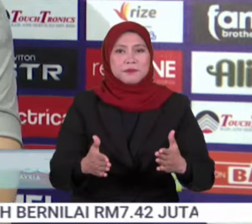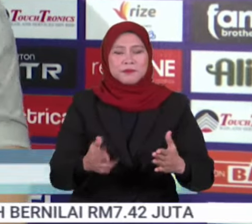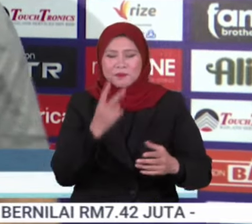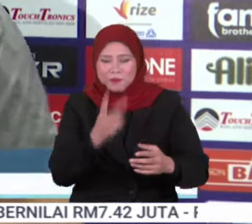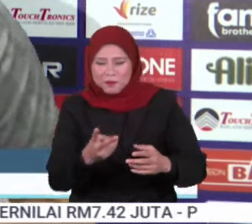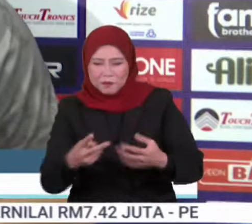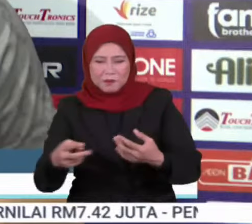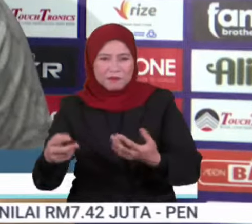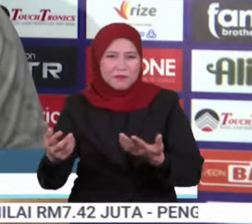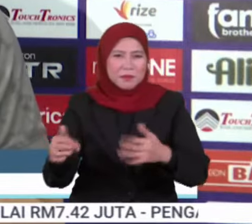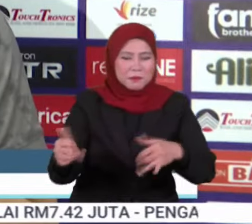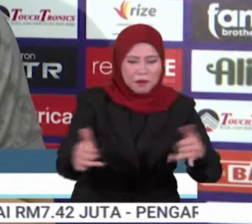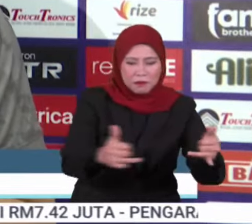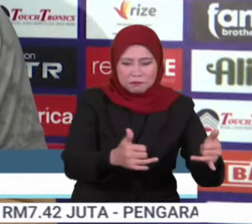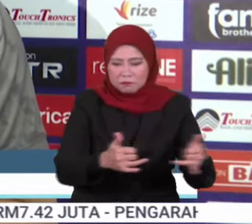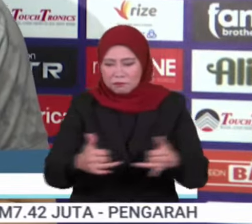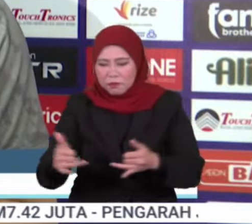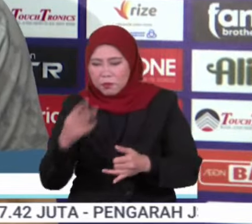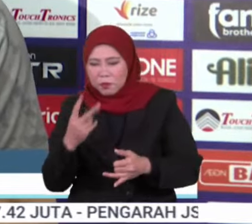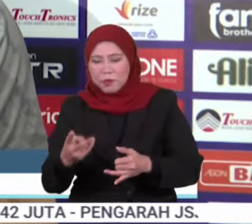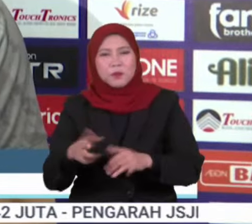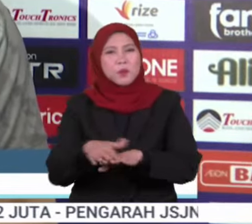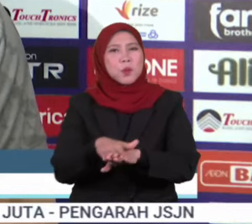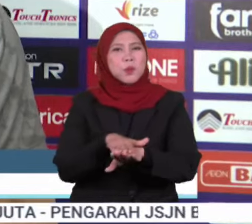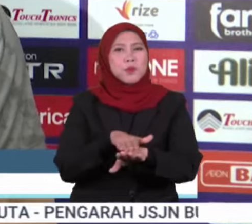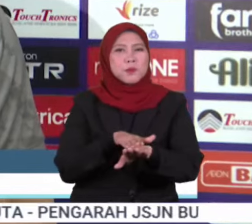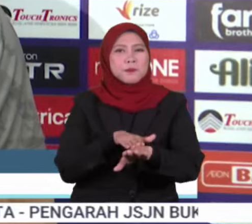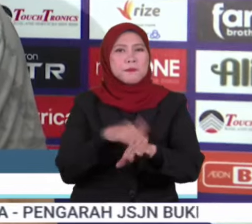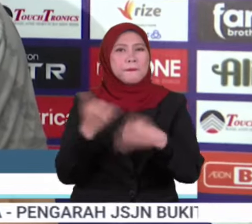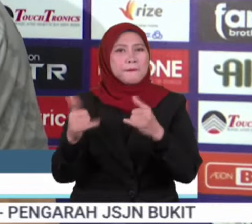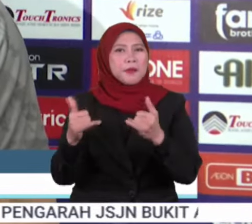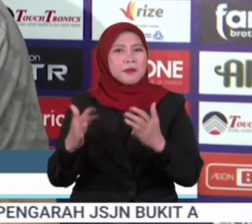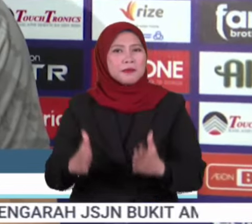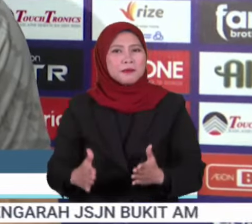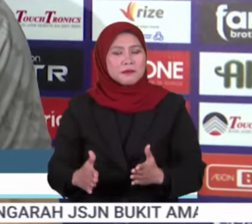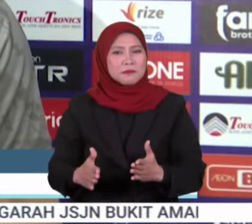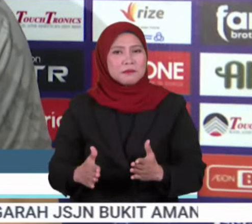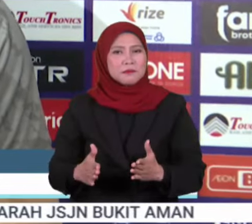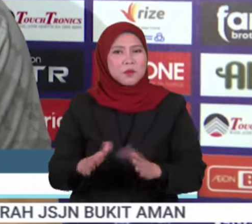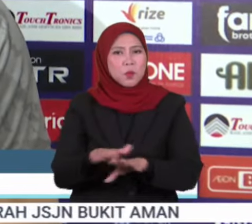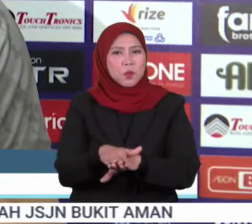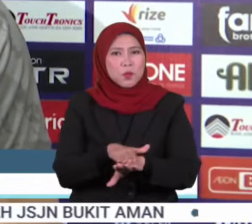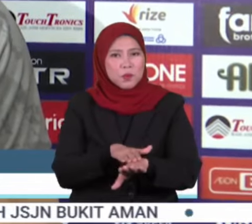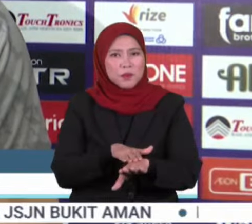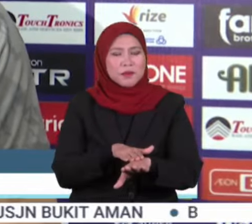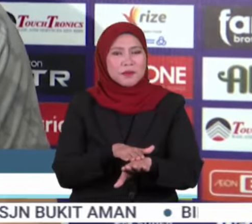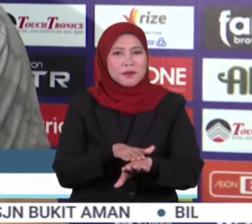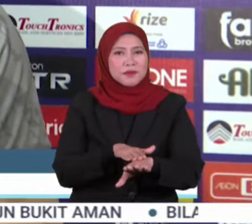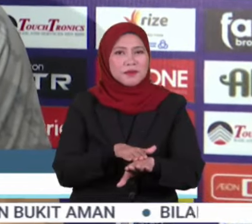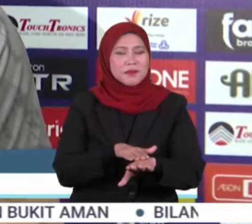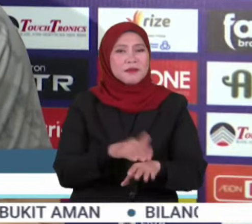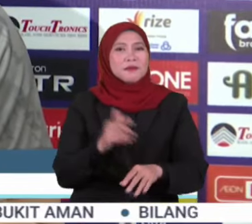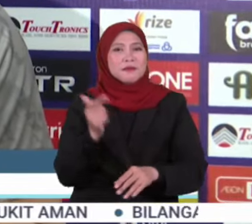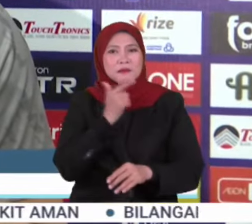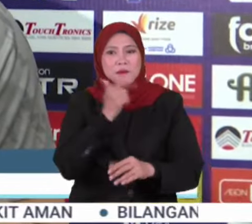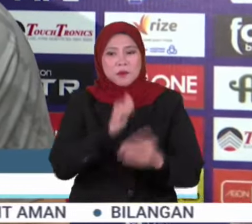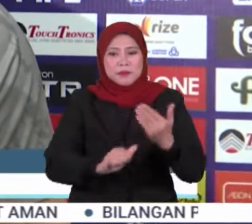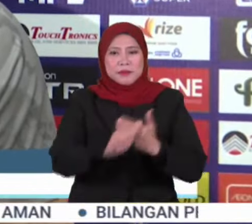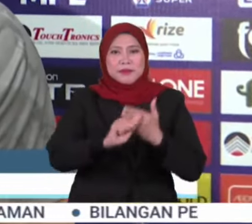movement tu agak perlahan. Di situ player kita punya movement perlahan dan kita bermain secara selamat. Kita tidak